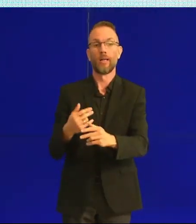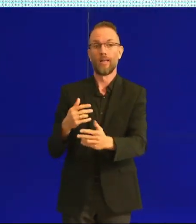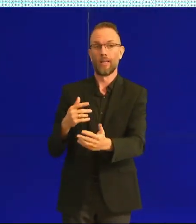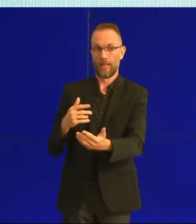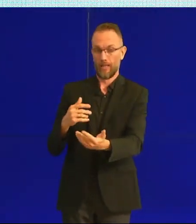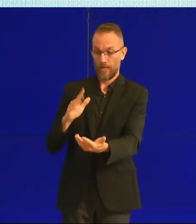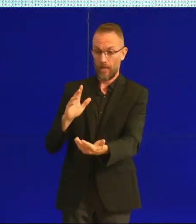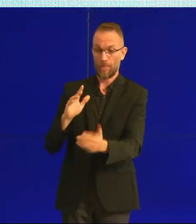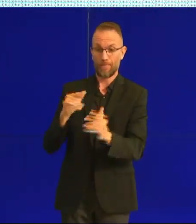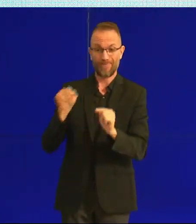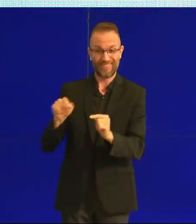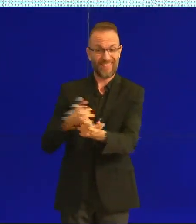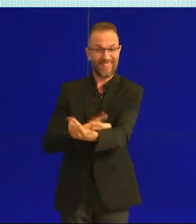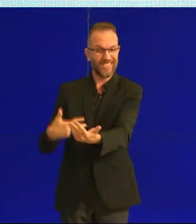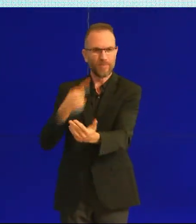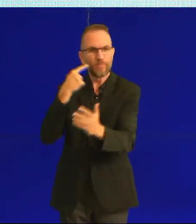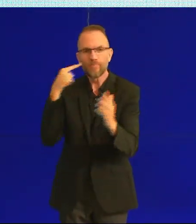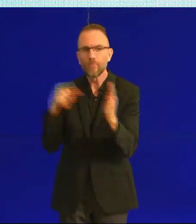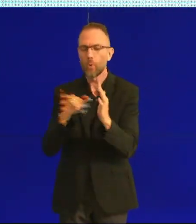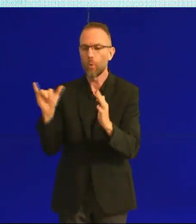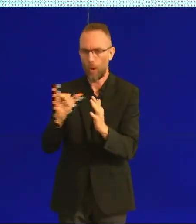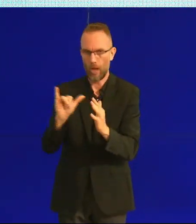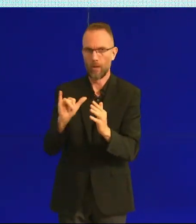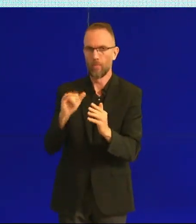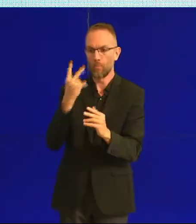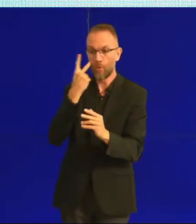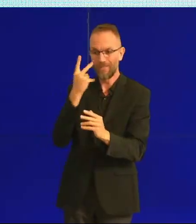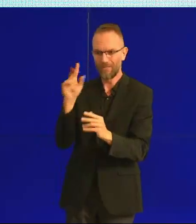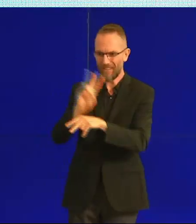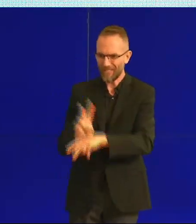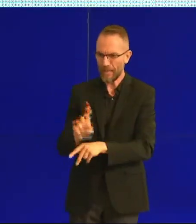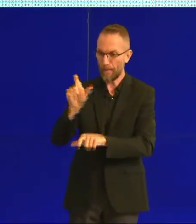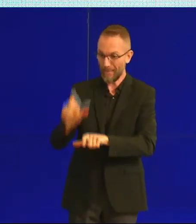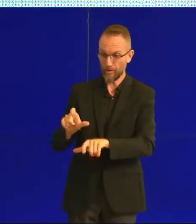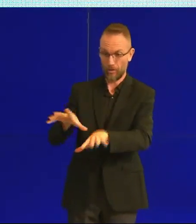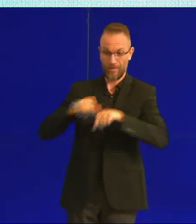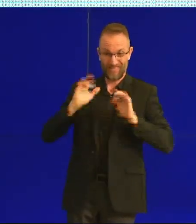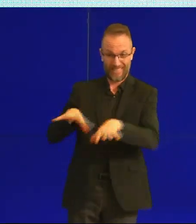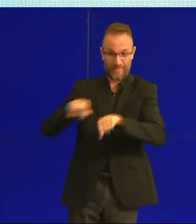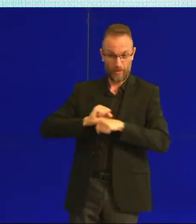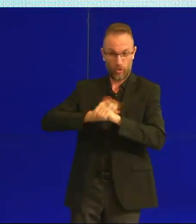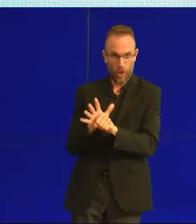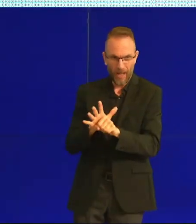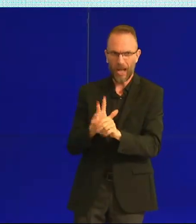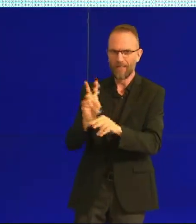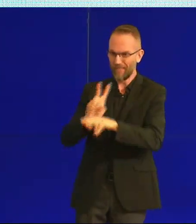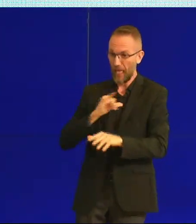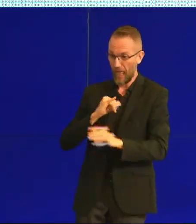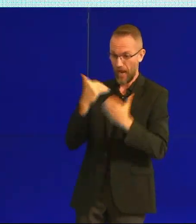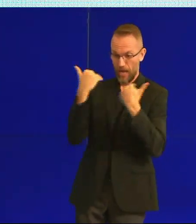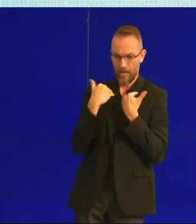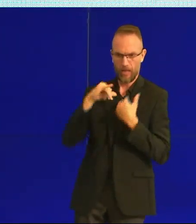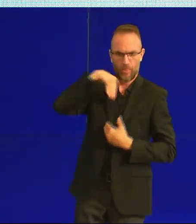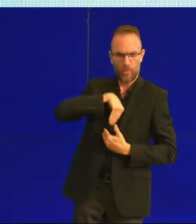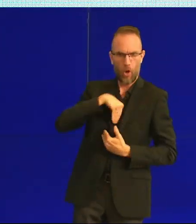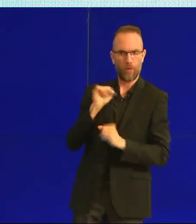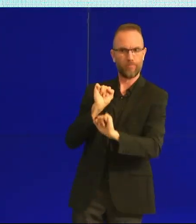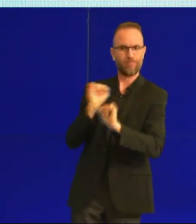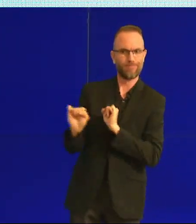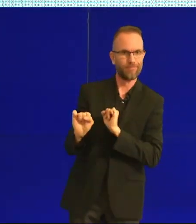information qui est importante et il est prévu en belgique de déployer ce type de test